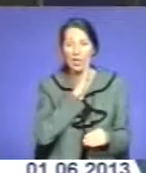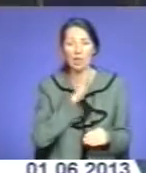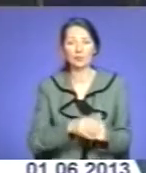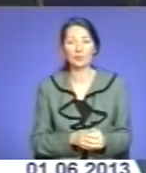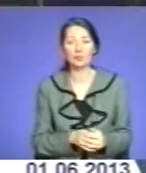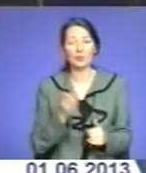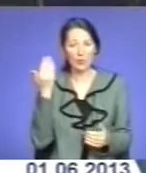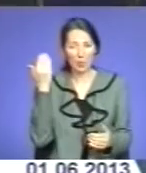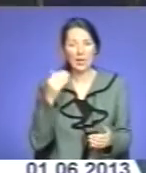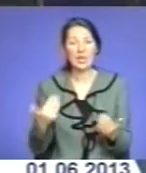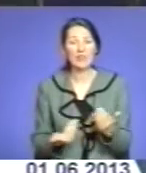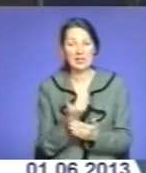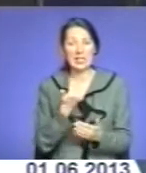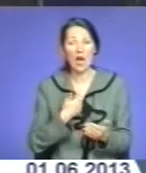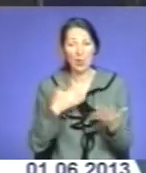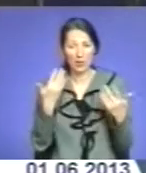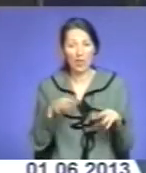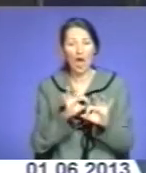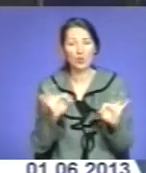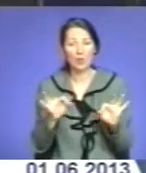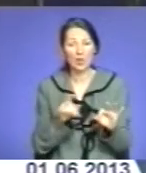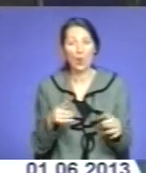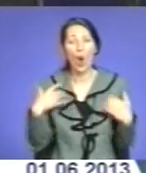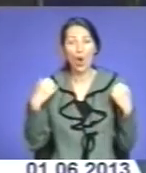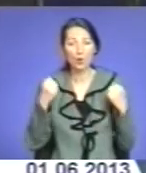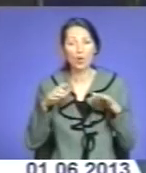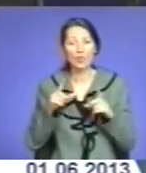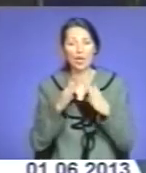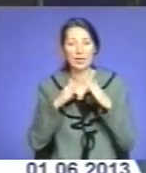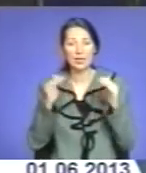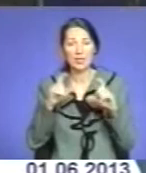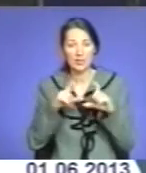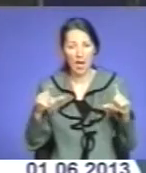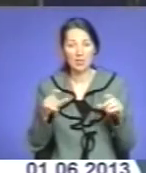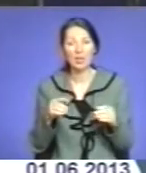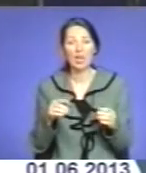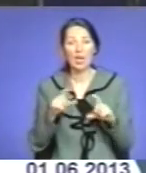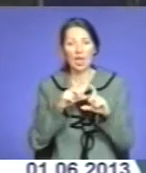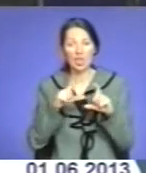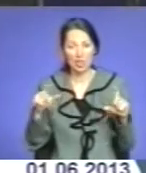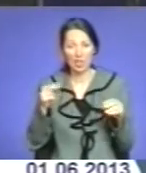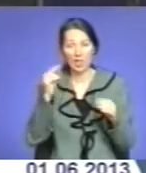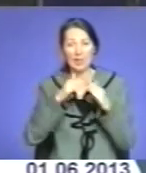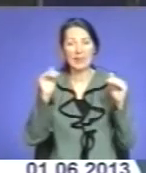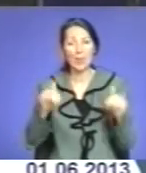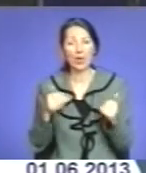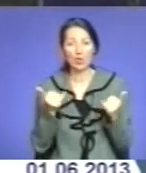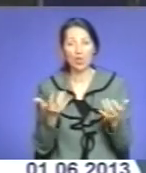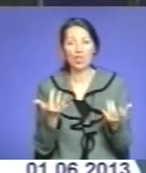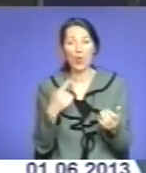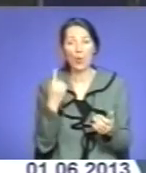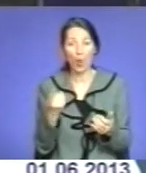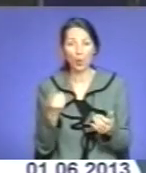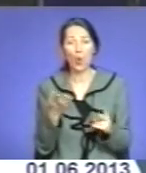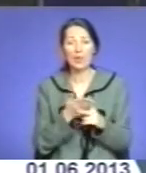У попередніх вістях ми вже розповідали про оздоровчі заклади і про шкільні табори. Сьогодні ще про одну альтернативу –